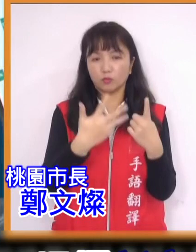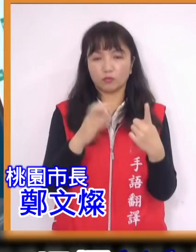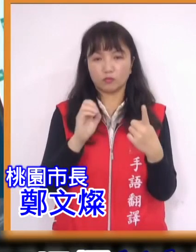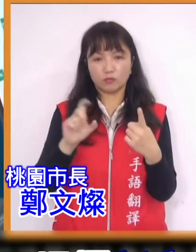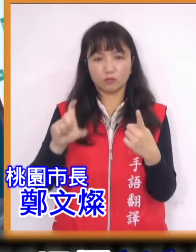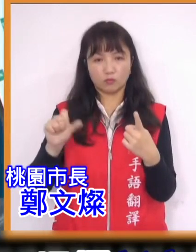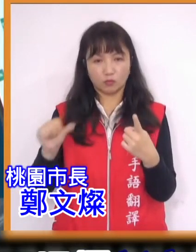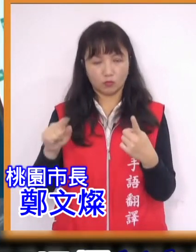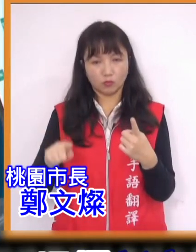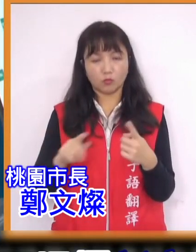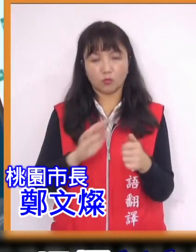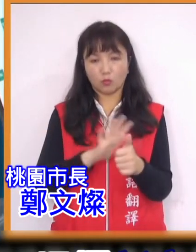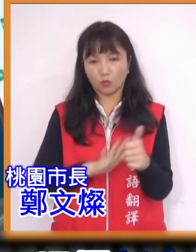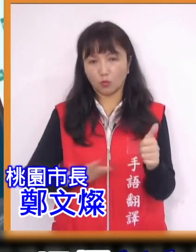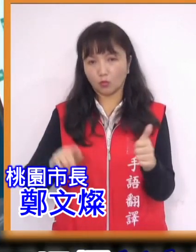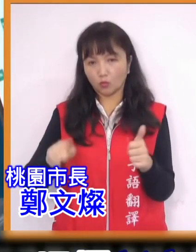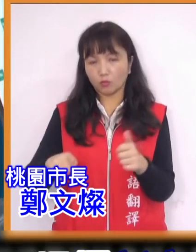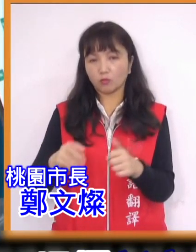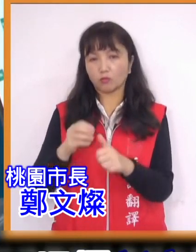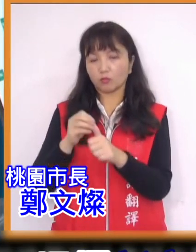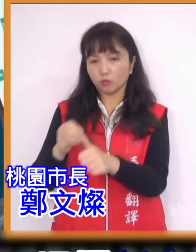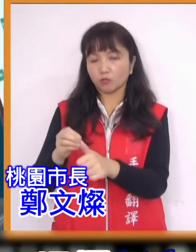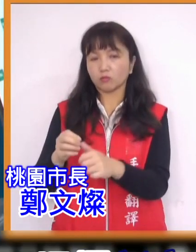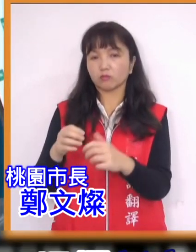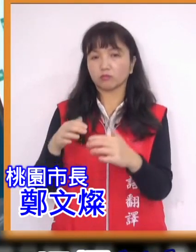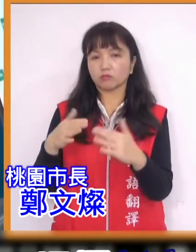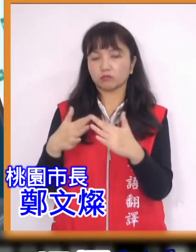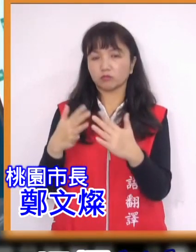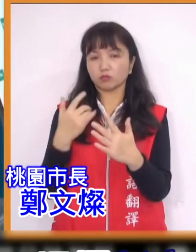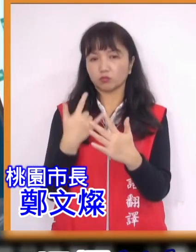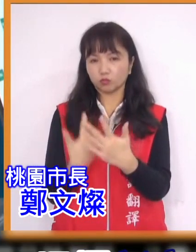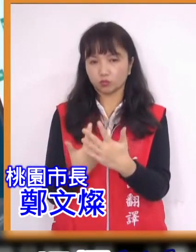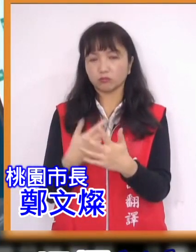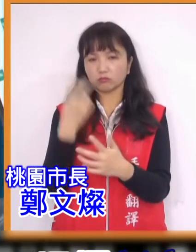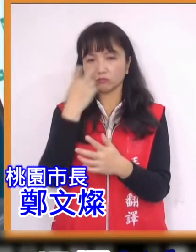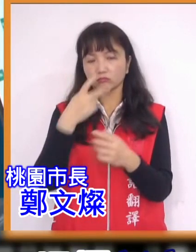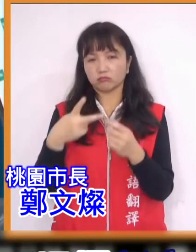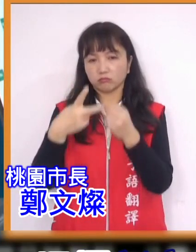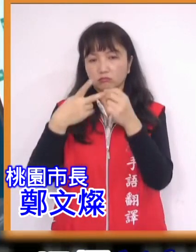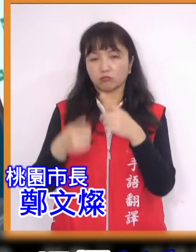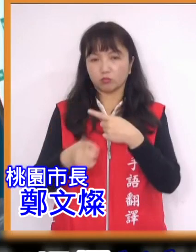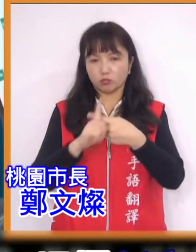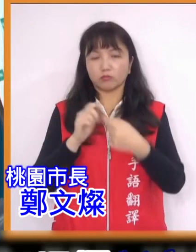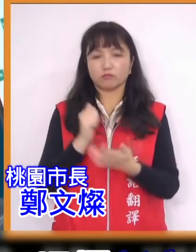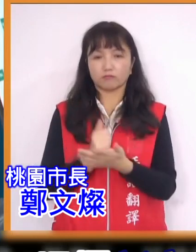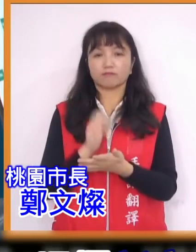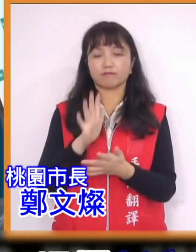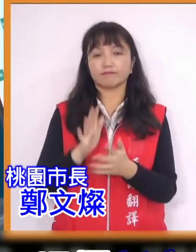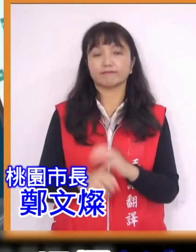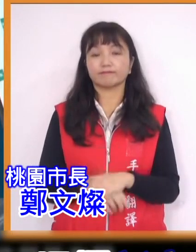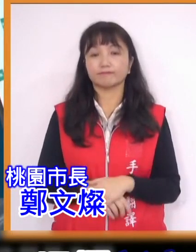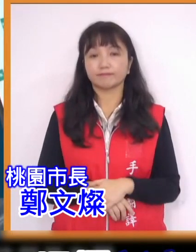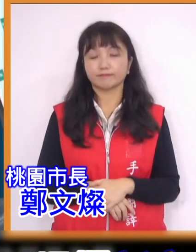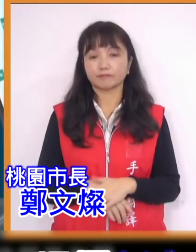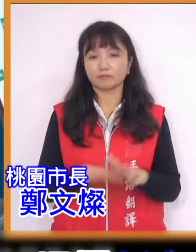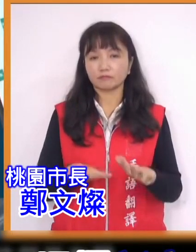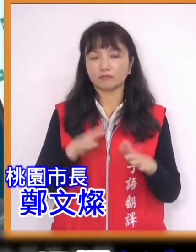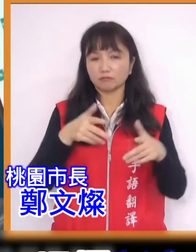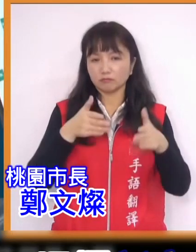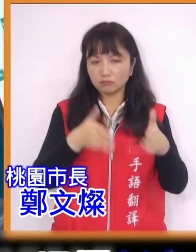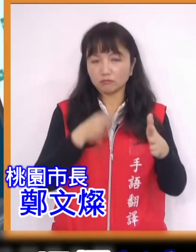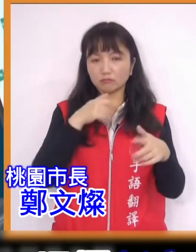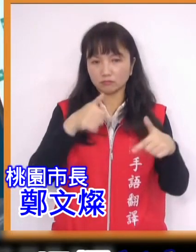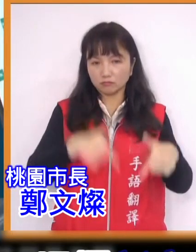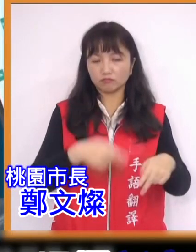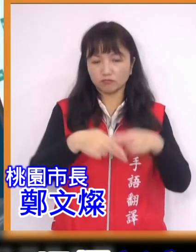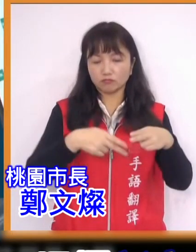衍生出的居隔的对象，那么二采确诊，哦，这个是有关哦这个西提的部分，哦，